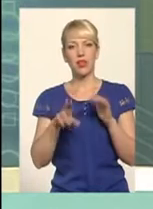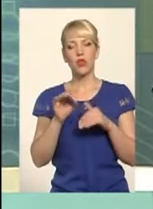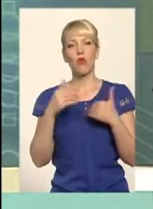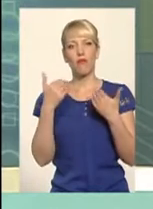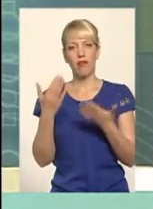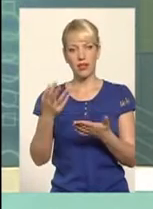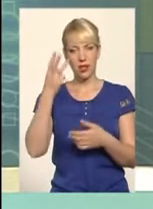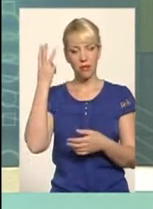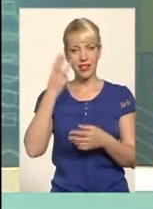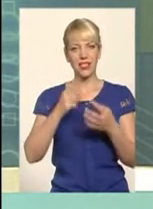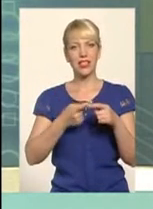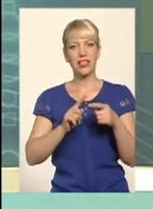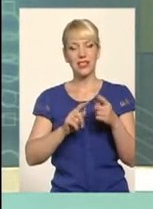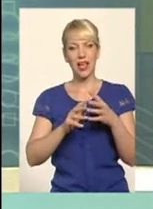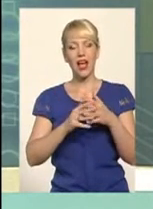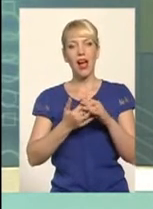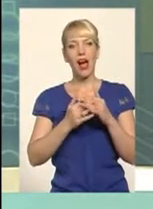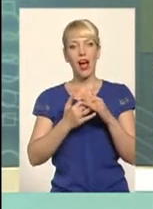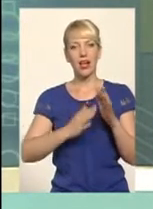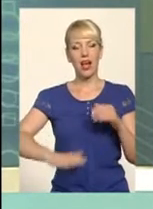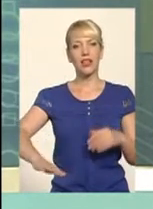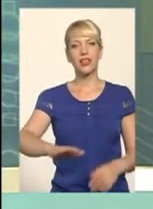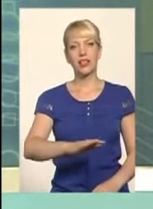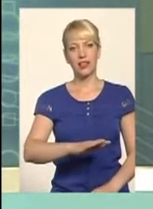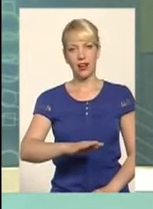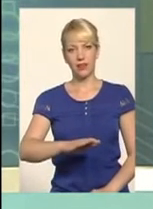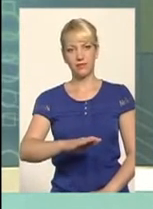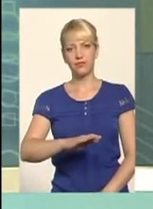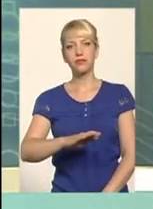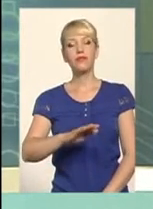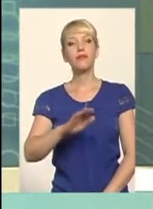Хмельниччина все-таки аграрний край. І